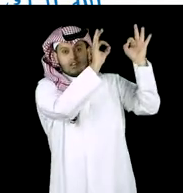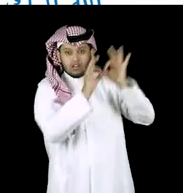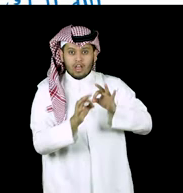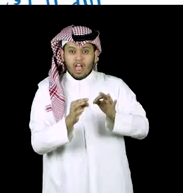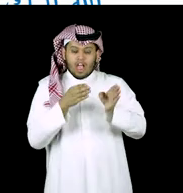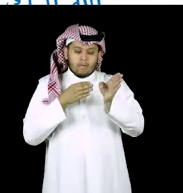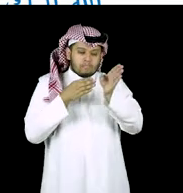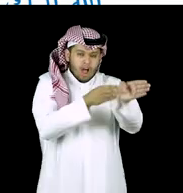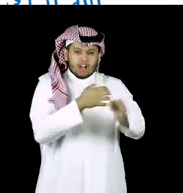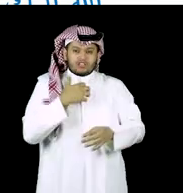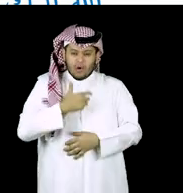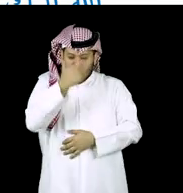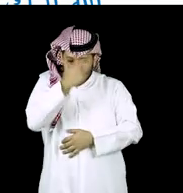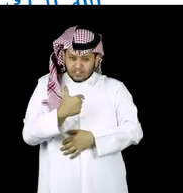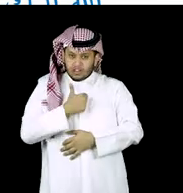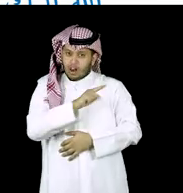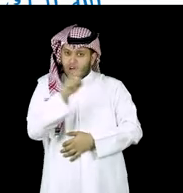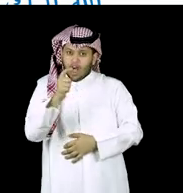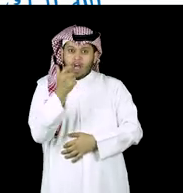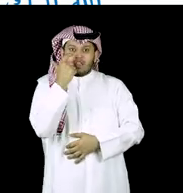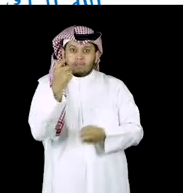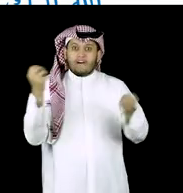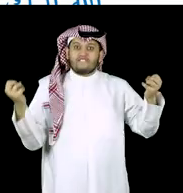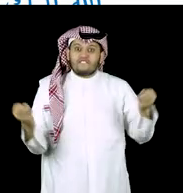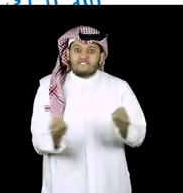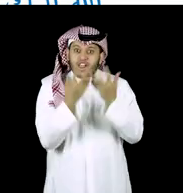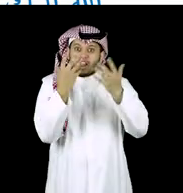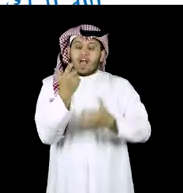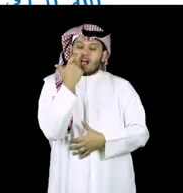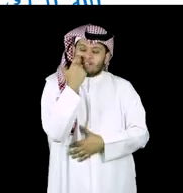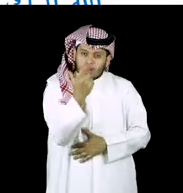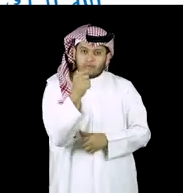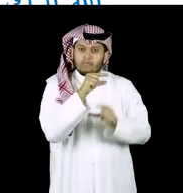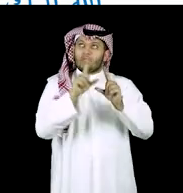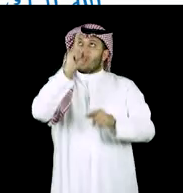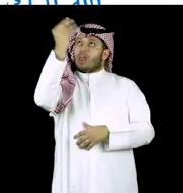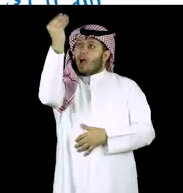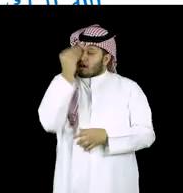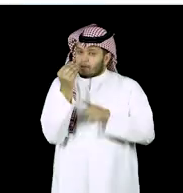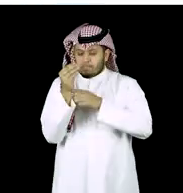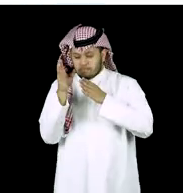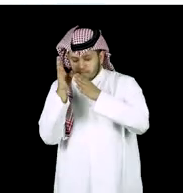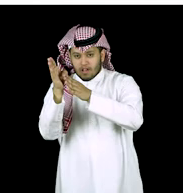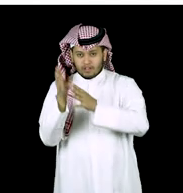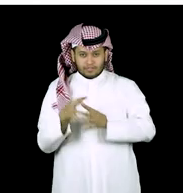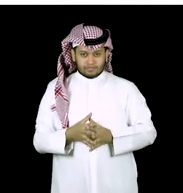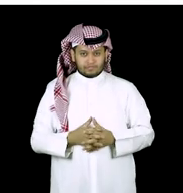تتبع أهواءهم واحذرهم أن يفتنوك عن بعض ما أنزل الله إليك.